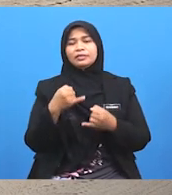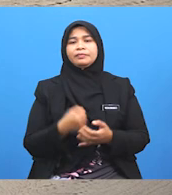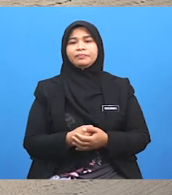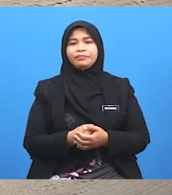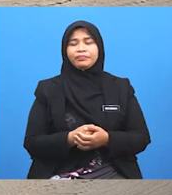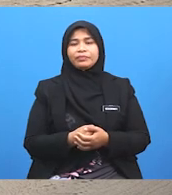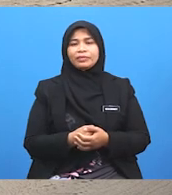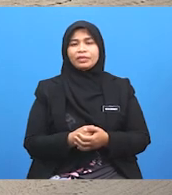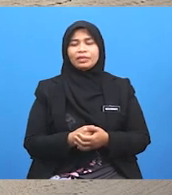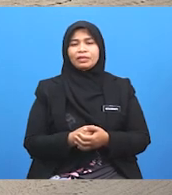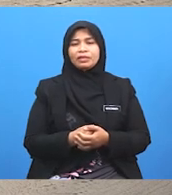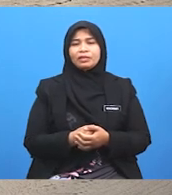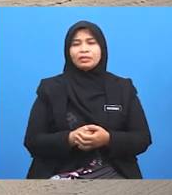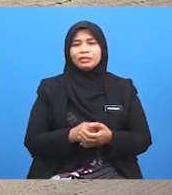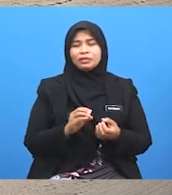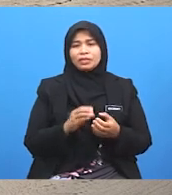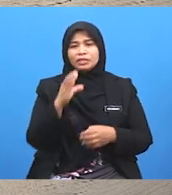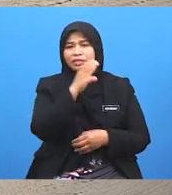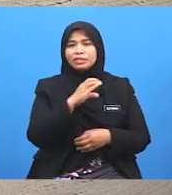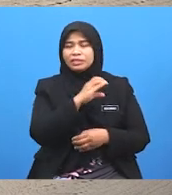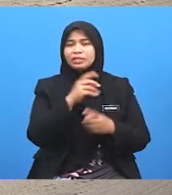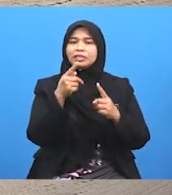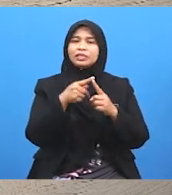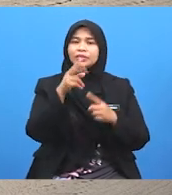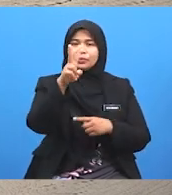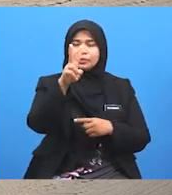Baiklah, cuba cari ciri yang kedua.